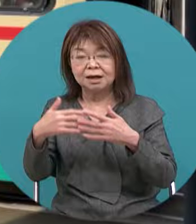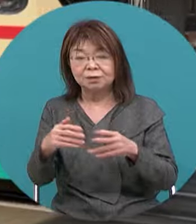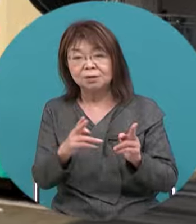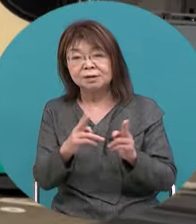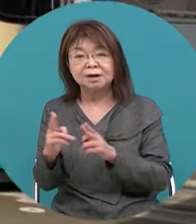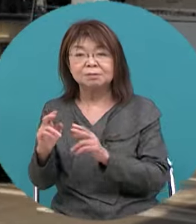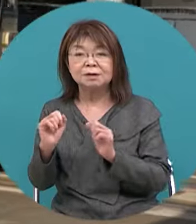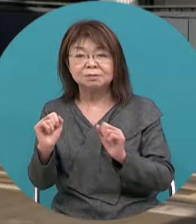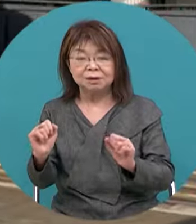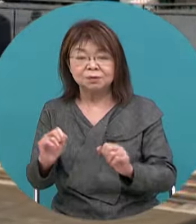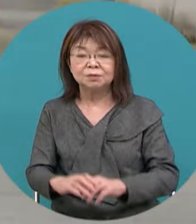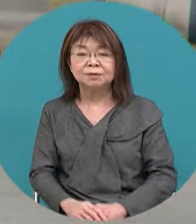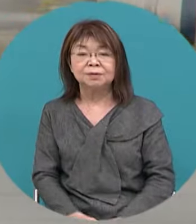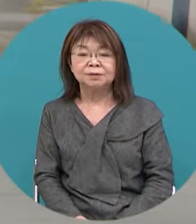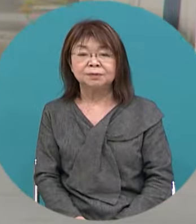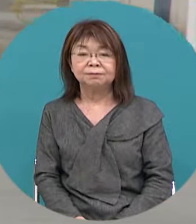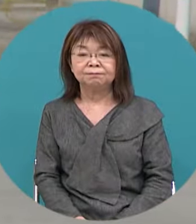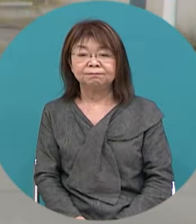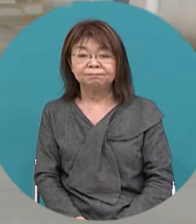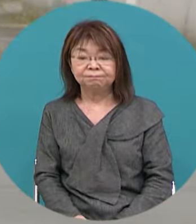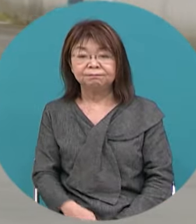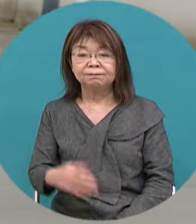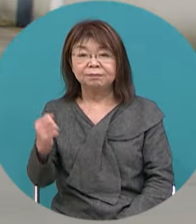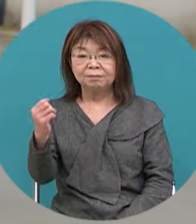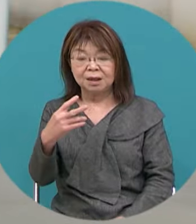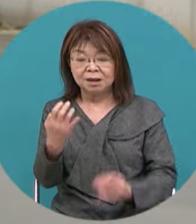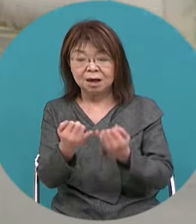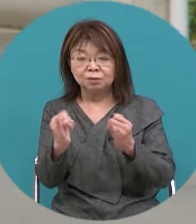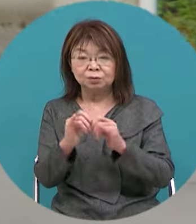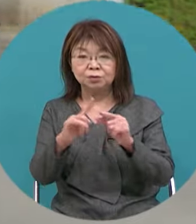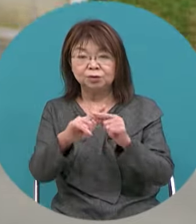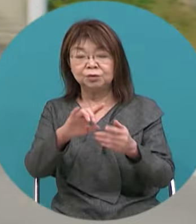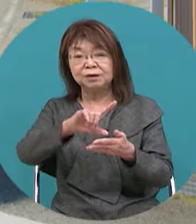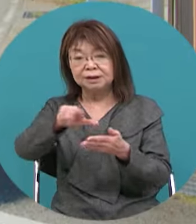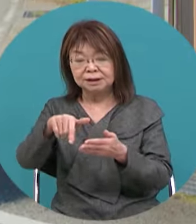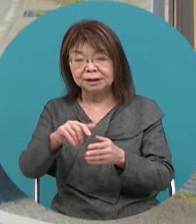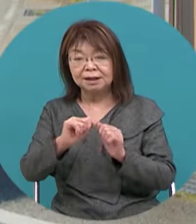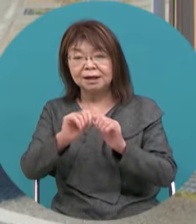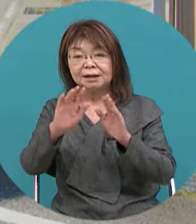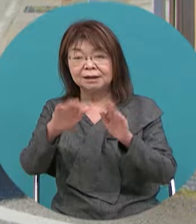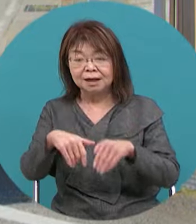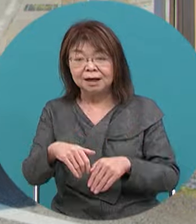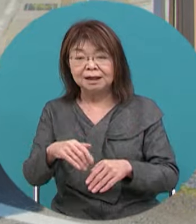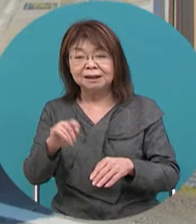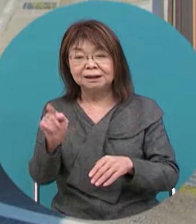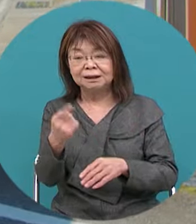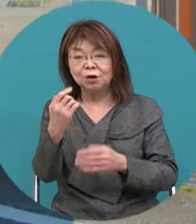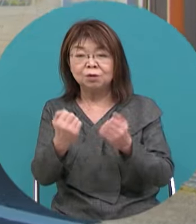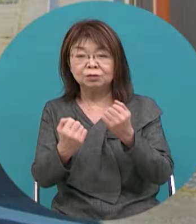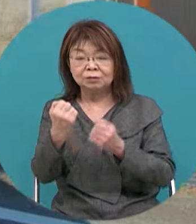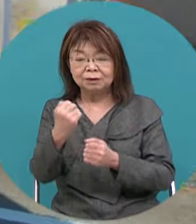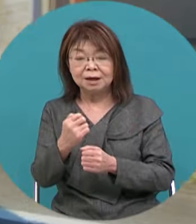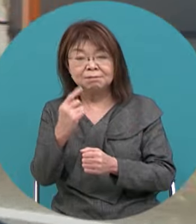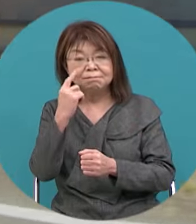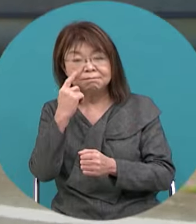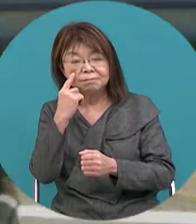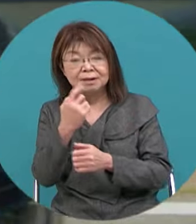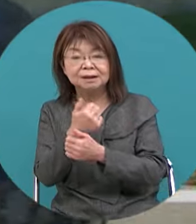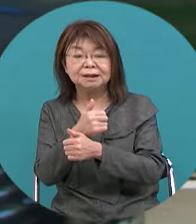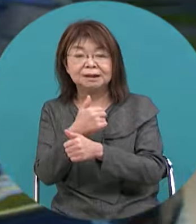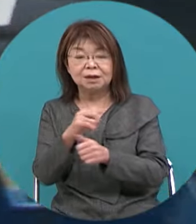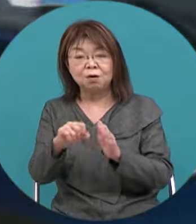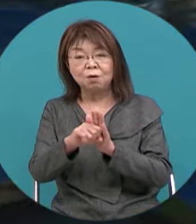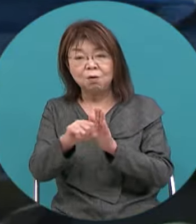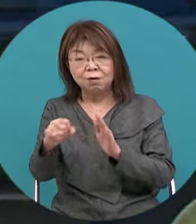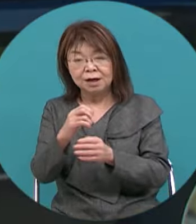備します。また府中地域で実施した自動運転実証実験の効果